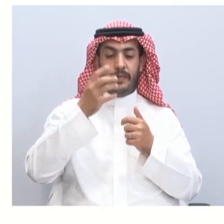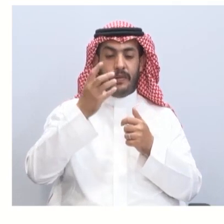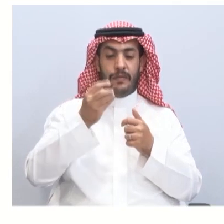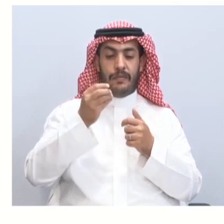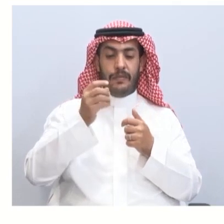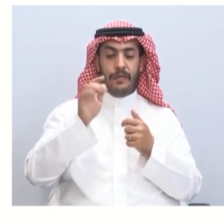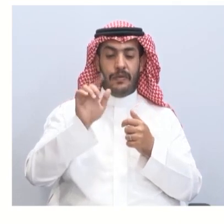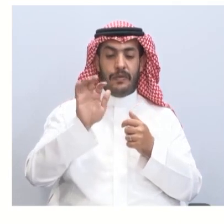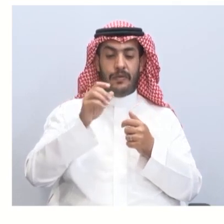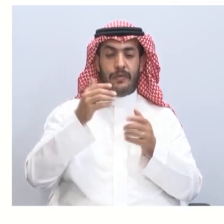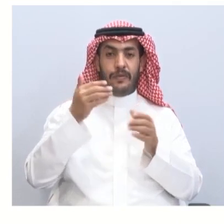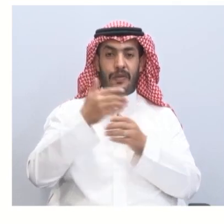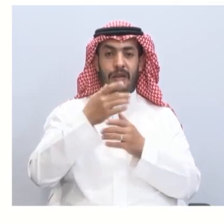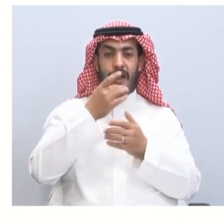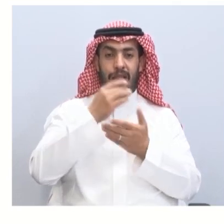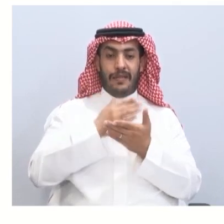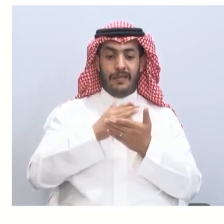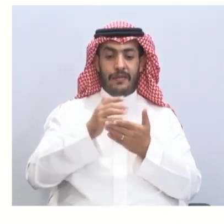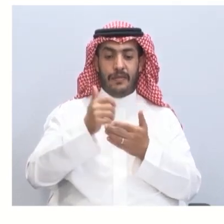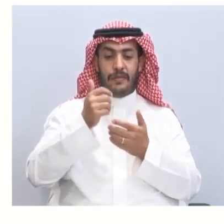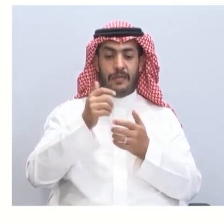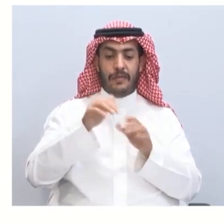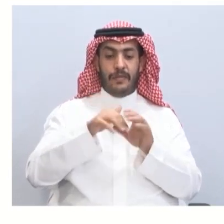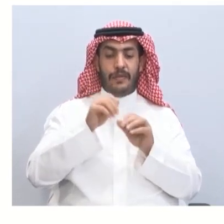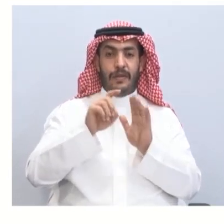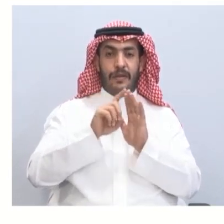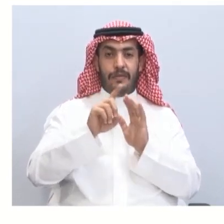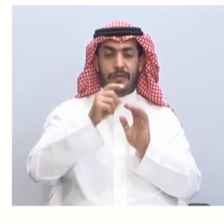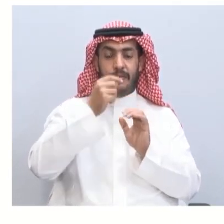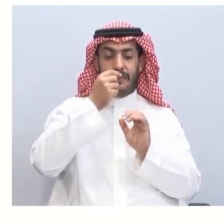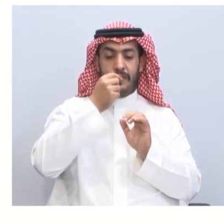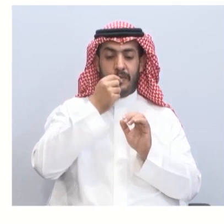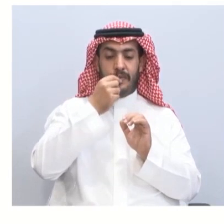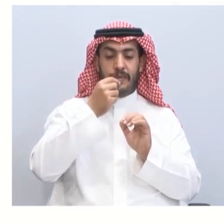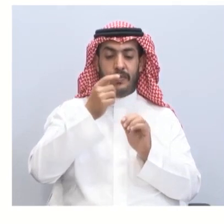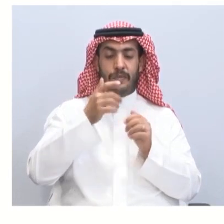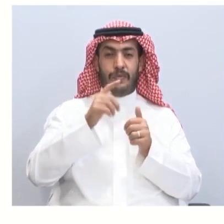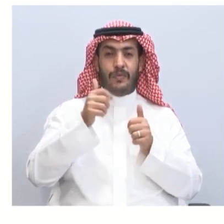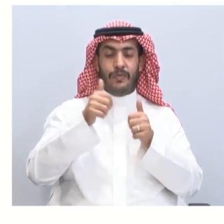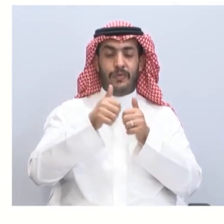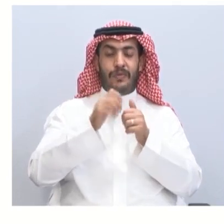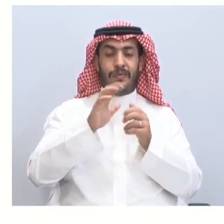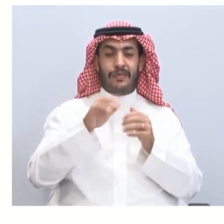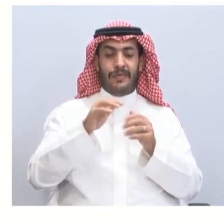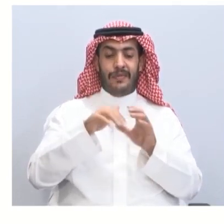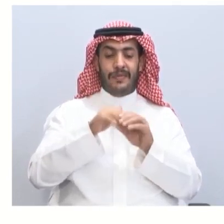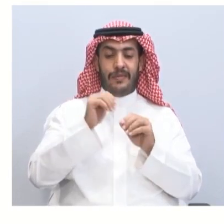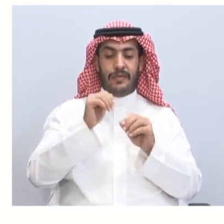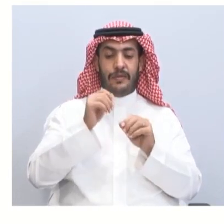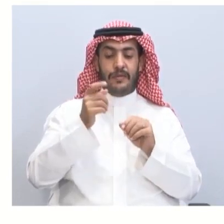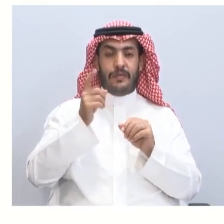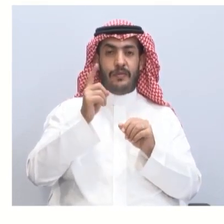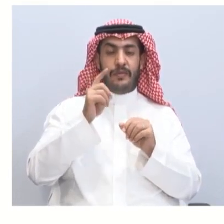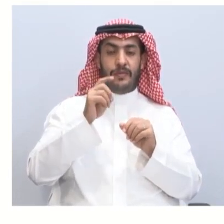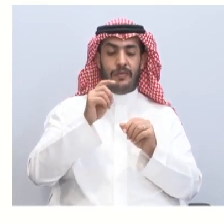رشيد ودخوله الرياض ومغادره الامام عبد الرحمن واسرته الى